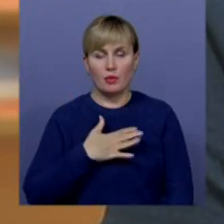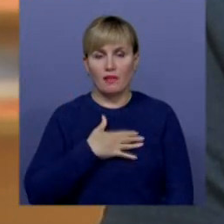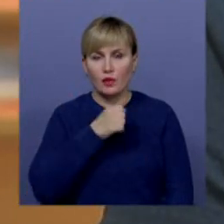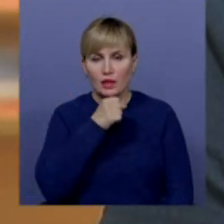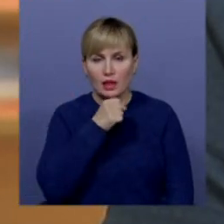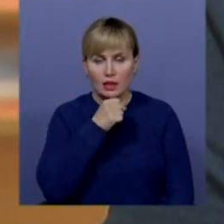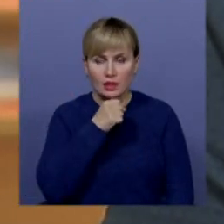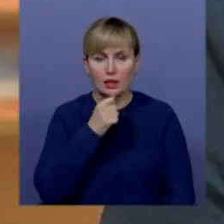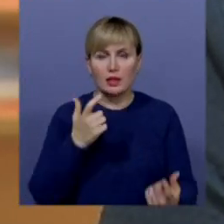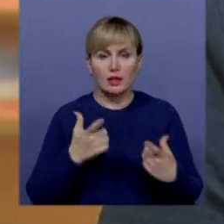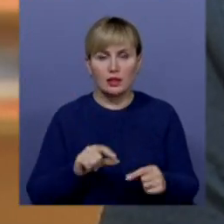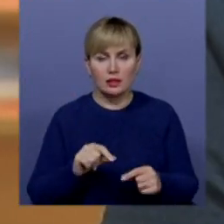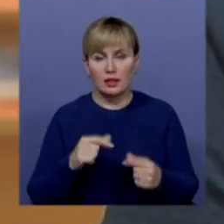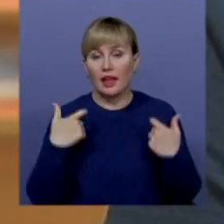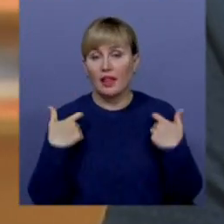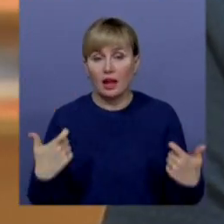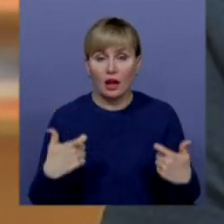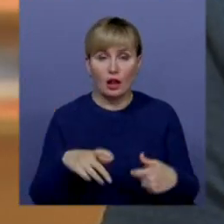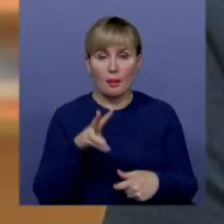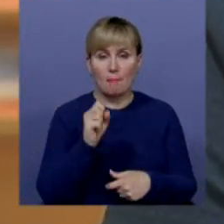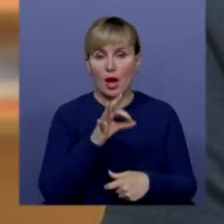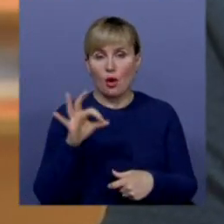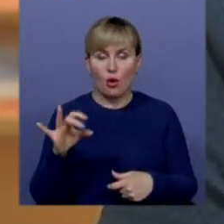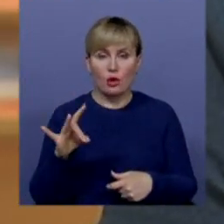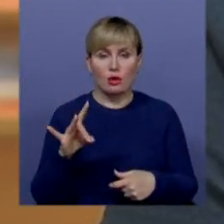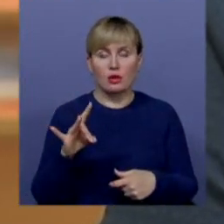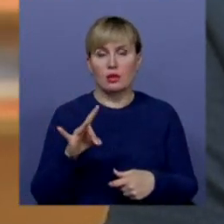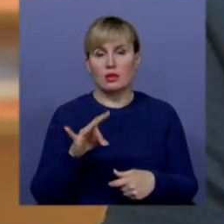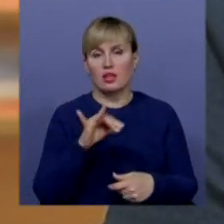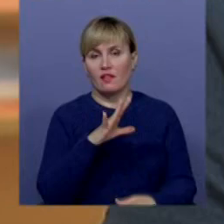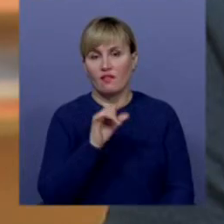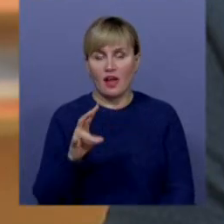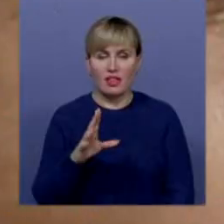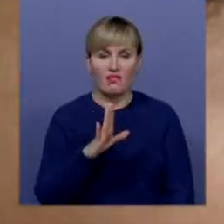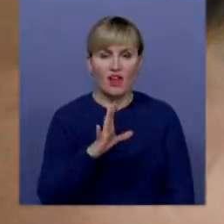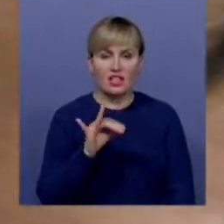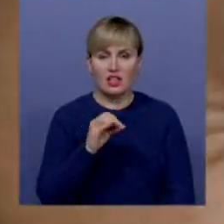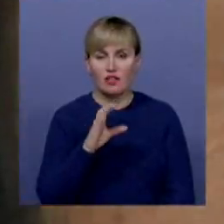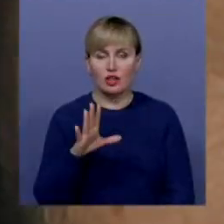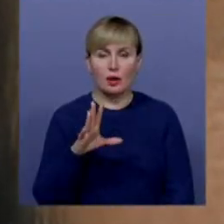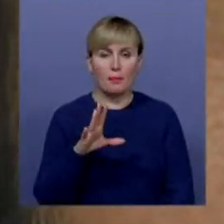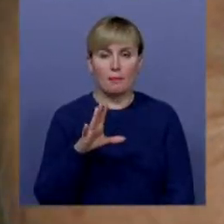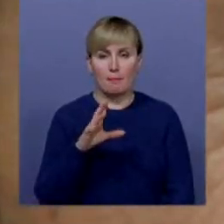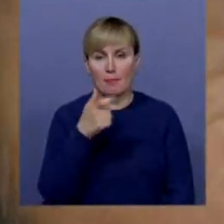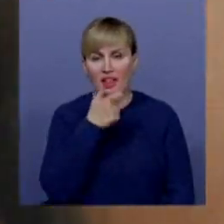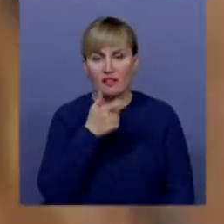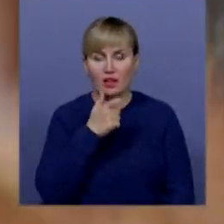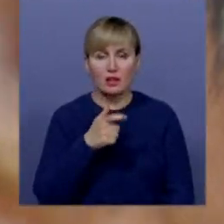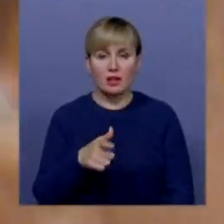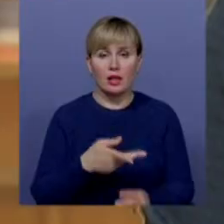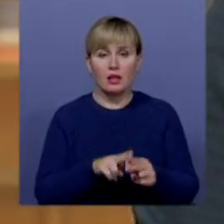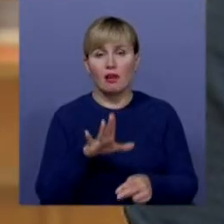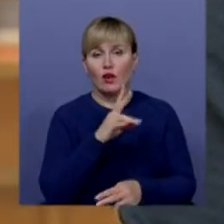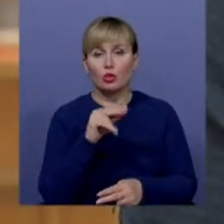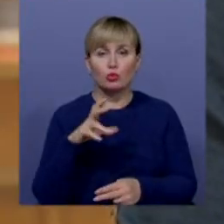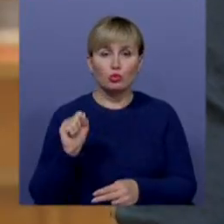деда, генерал-майора, героя Советского Союза Ивана Васильевича Панфилова. Алуа Байкадамова, внучка героя Советского